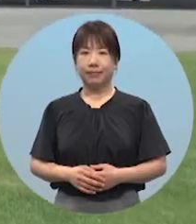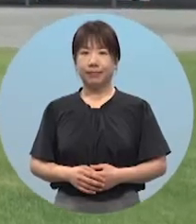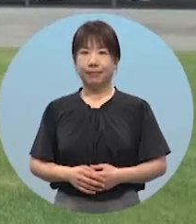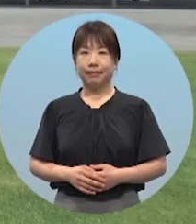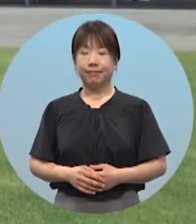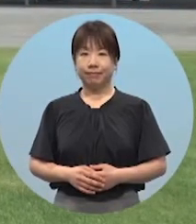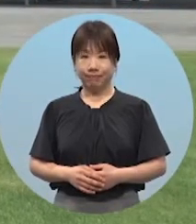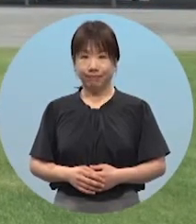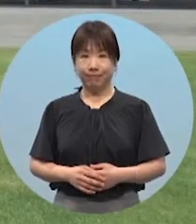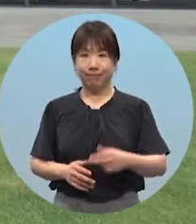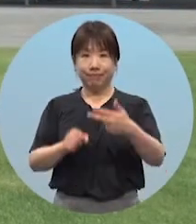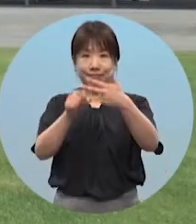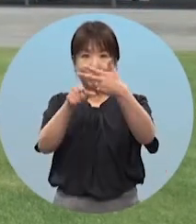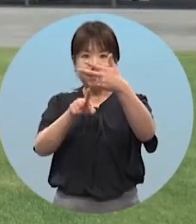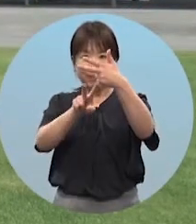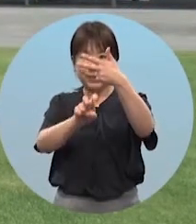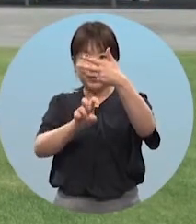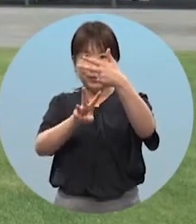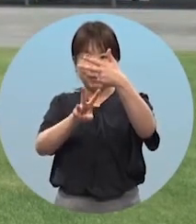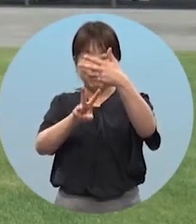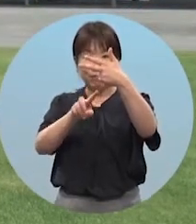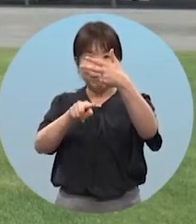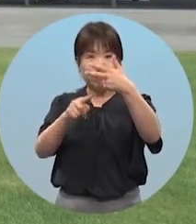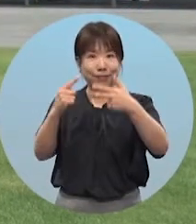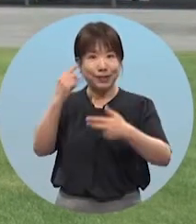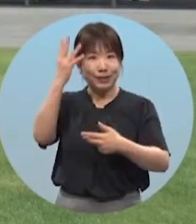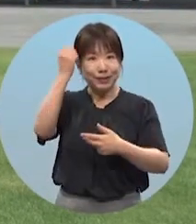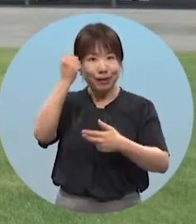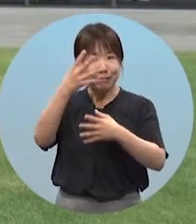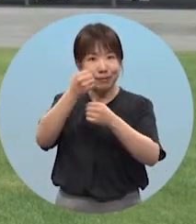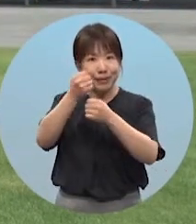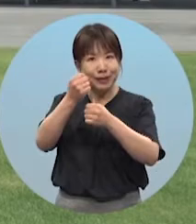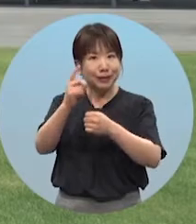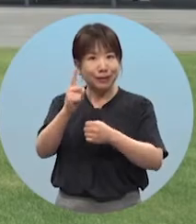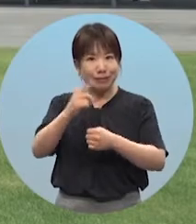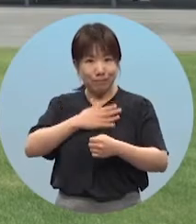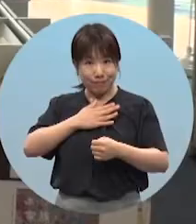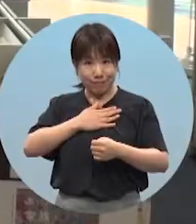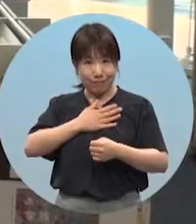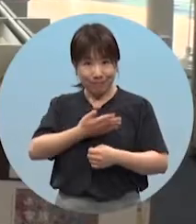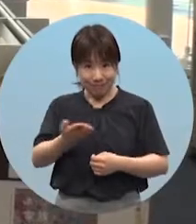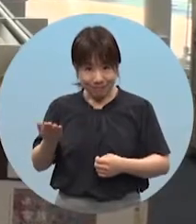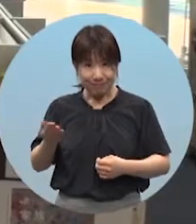皆さん、7月23日って何の日か知っていますか？